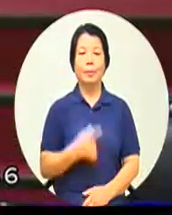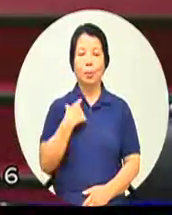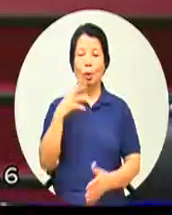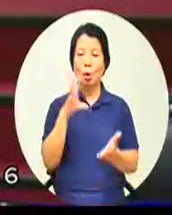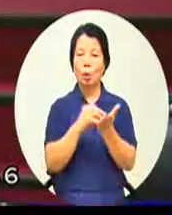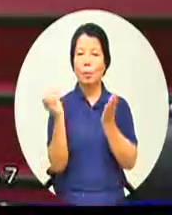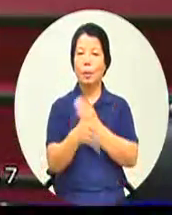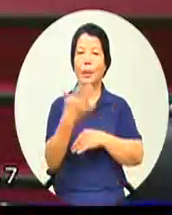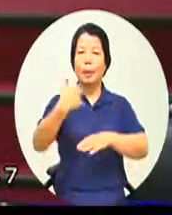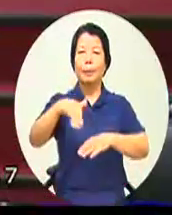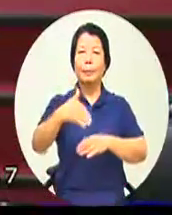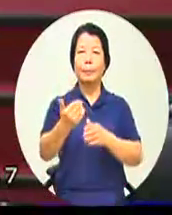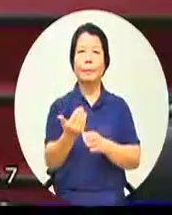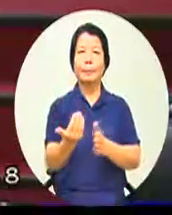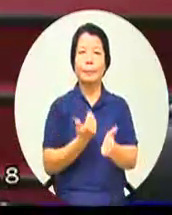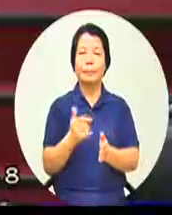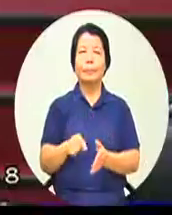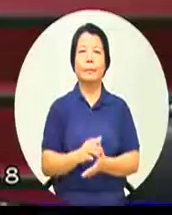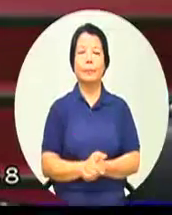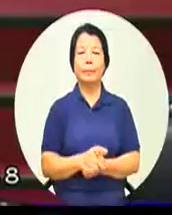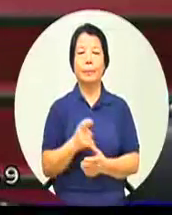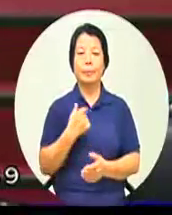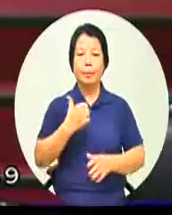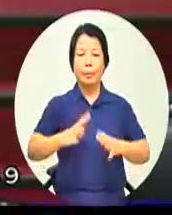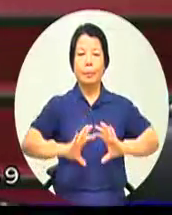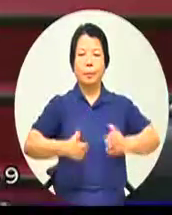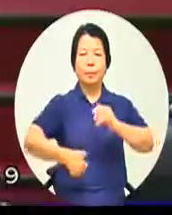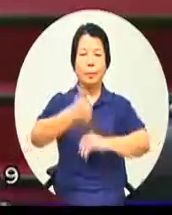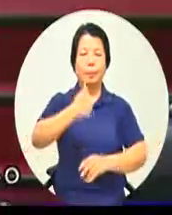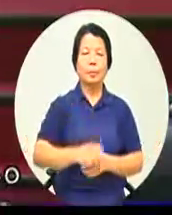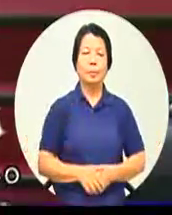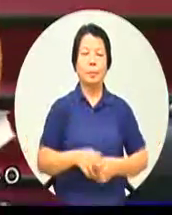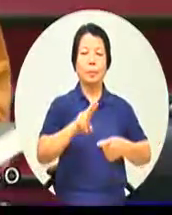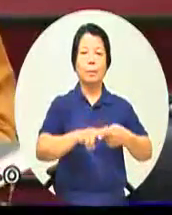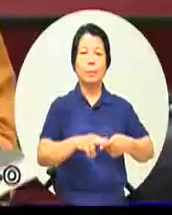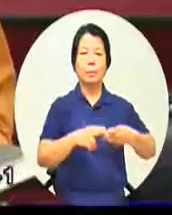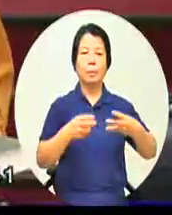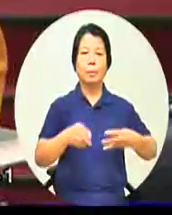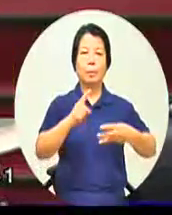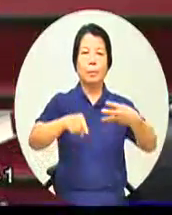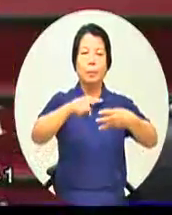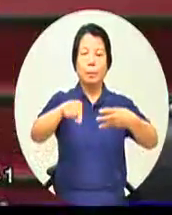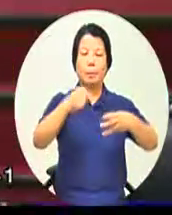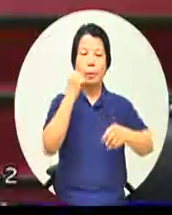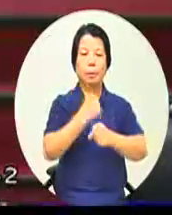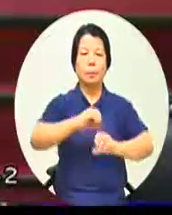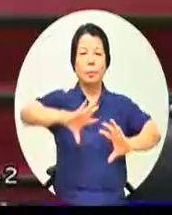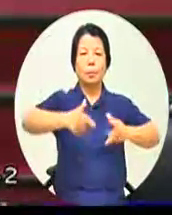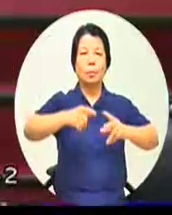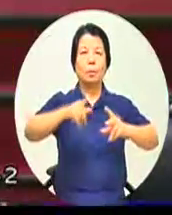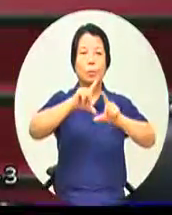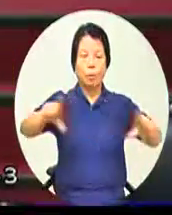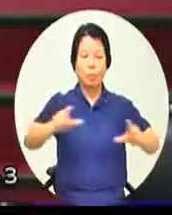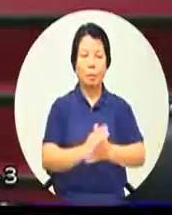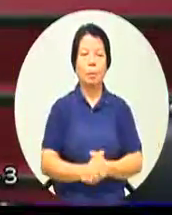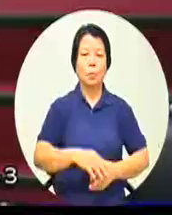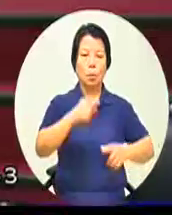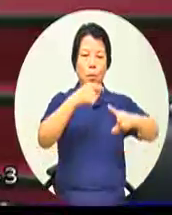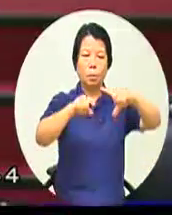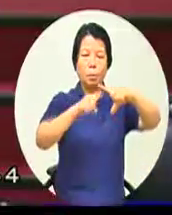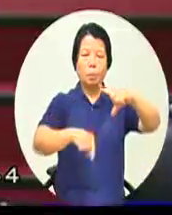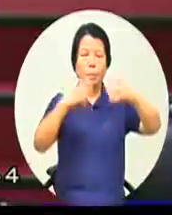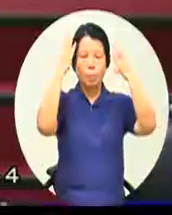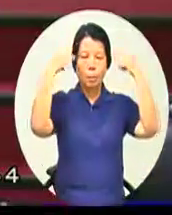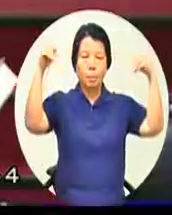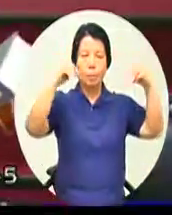掉，李登辉做总统，啊，我含范局长林先生平平做国代，现宋楚瑜做台湾省